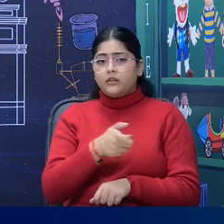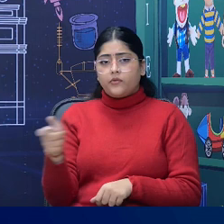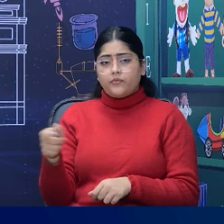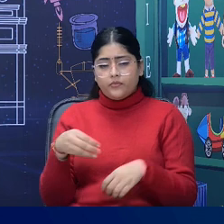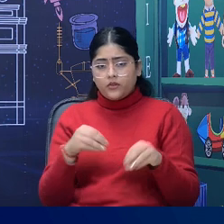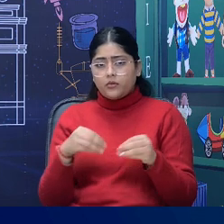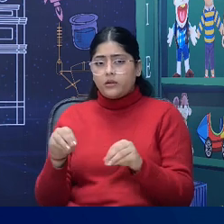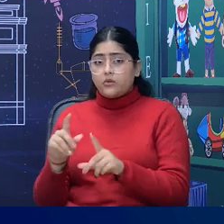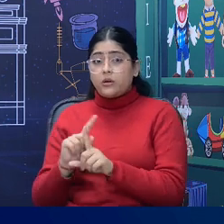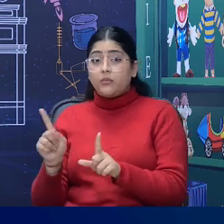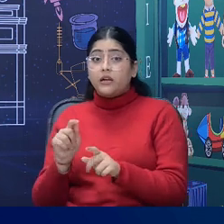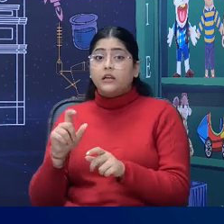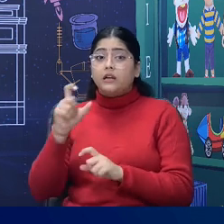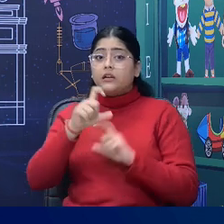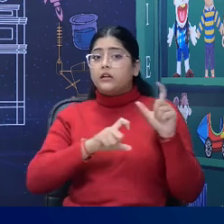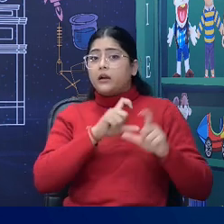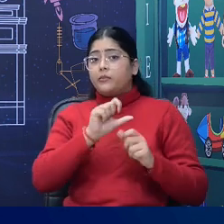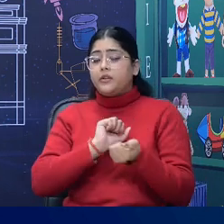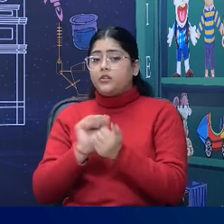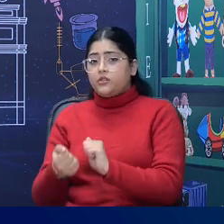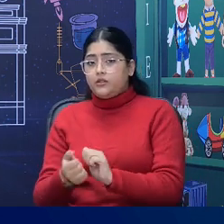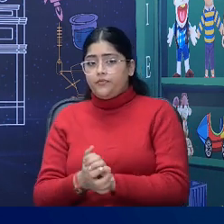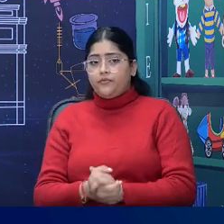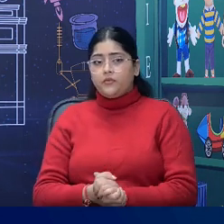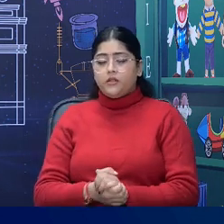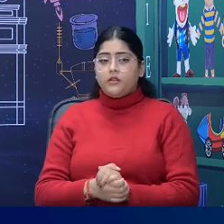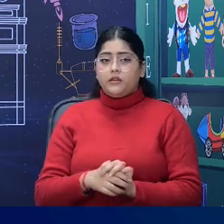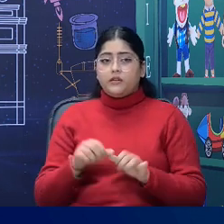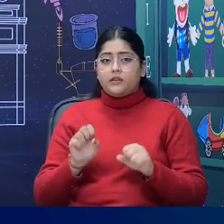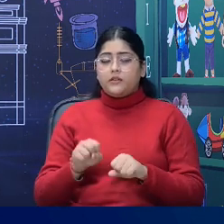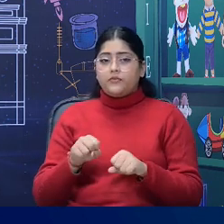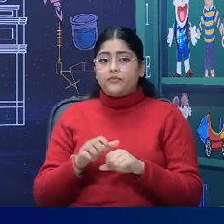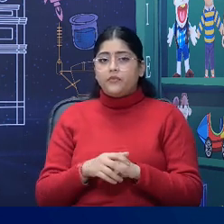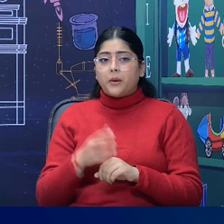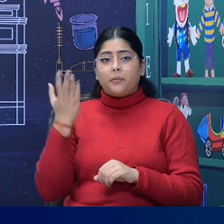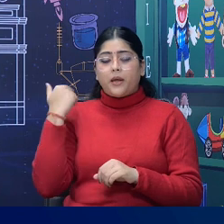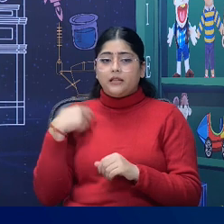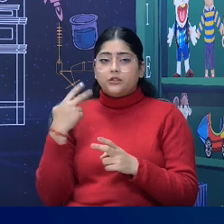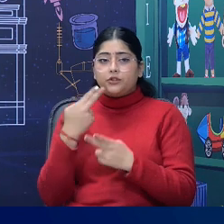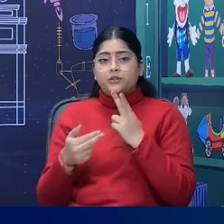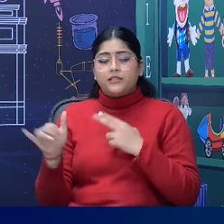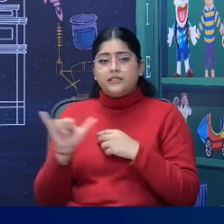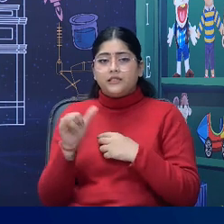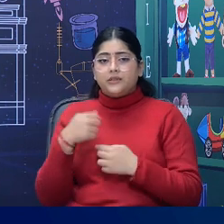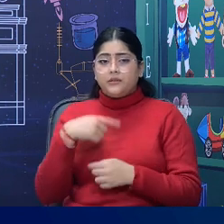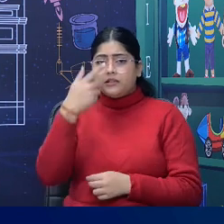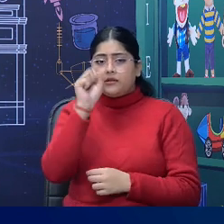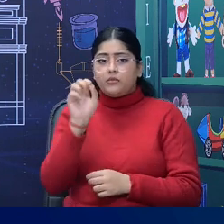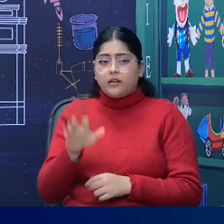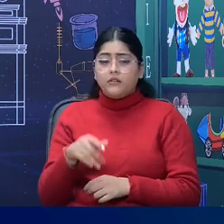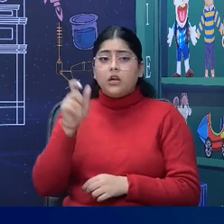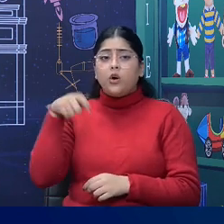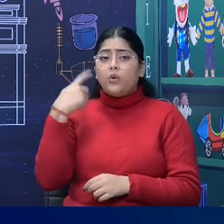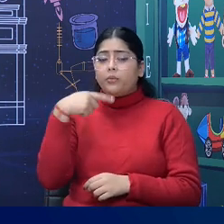सटीक बैठती है कि दूसरे का महल देखकर जो है ना वो अपनी झोपड़ी को नहीं खत्म कर देना चाहिए यहां जो टॉर्च बेचने वाला है